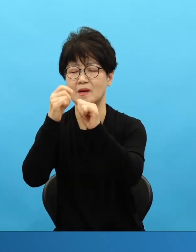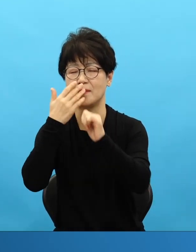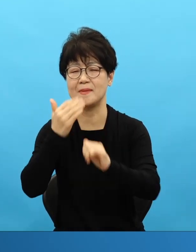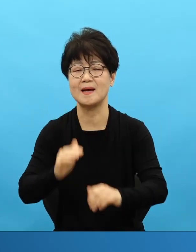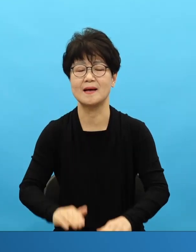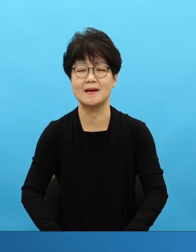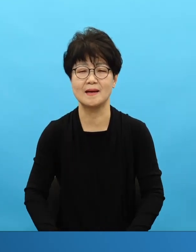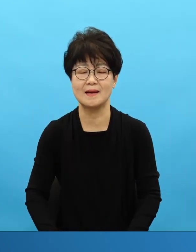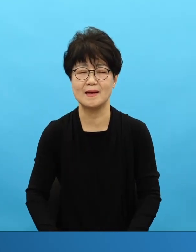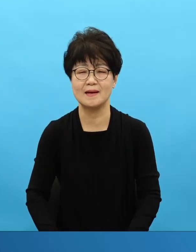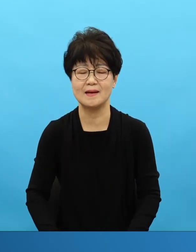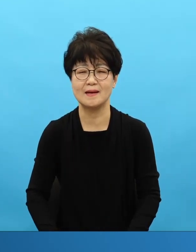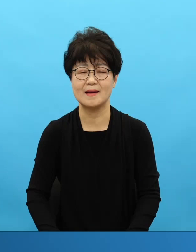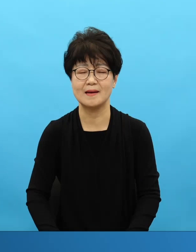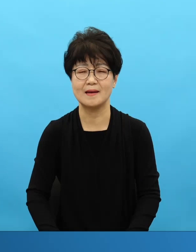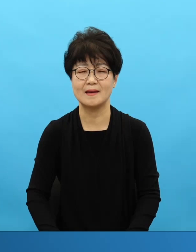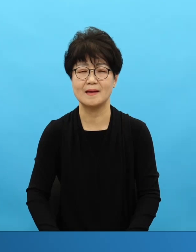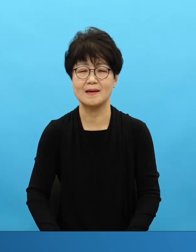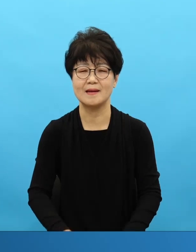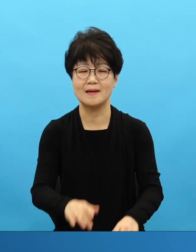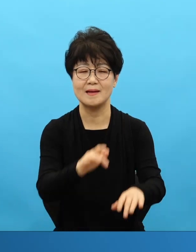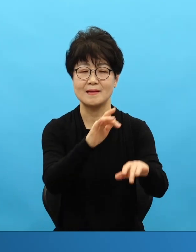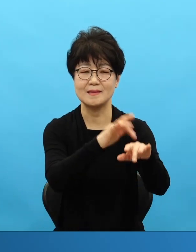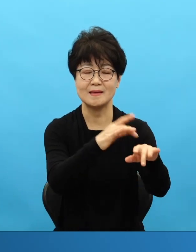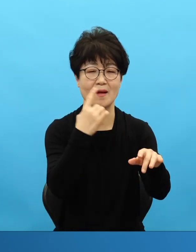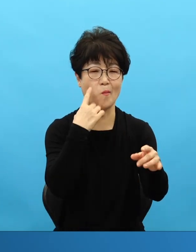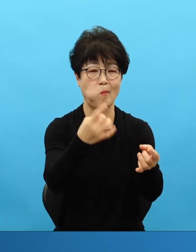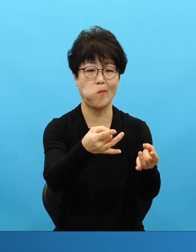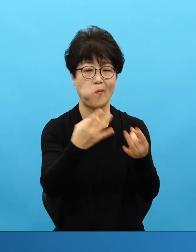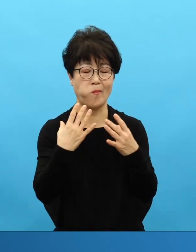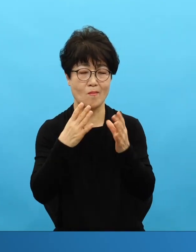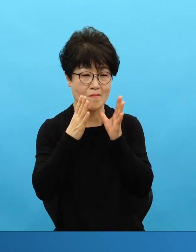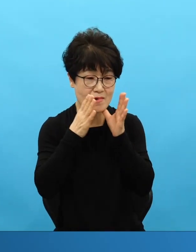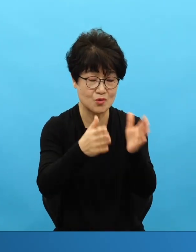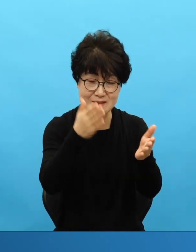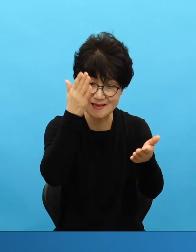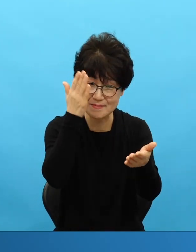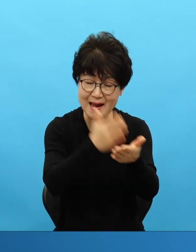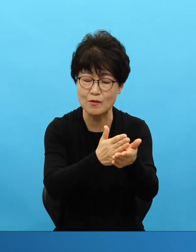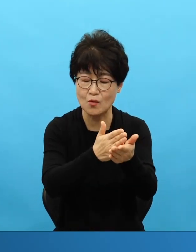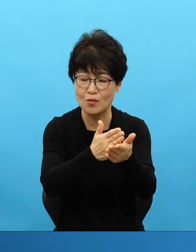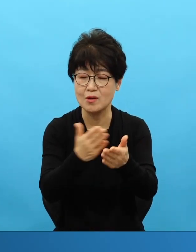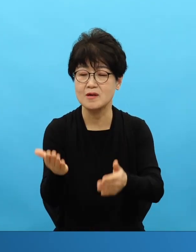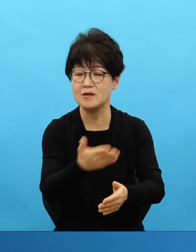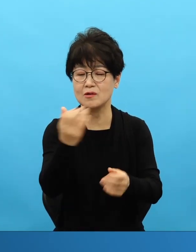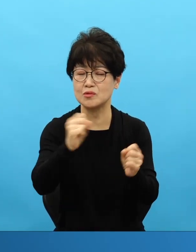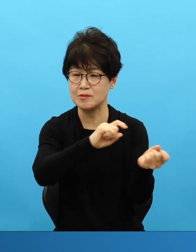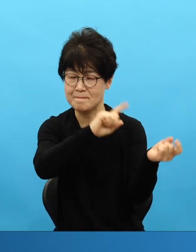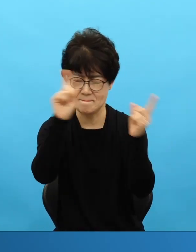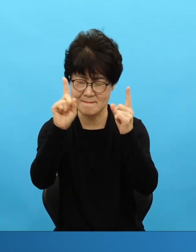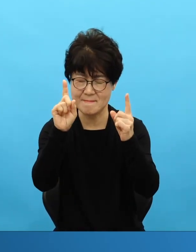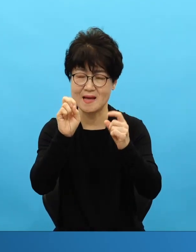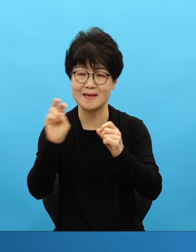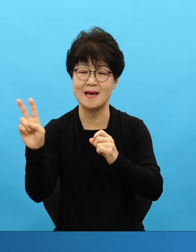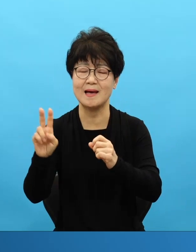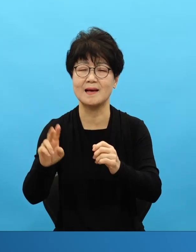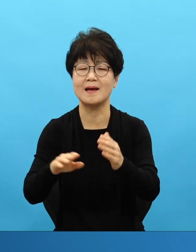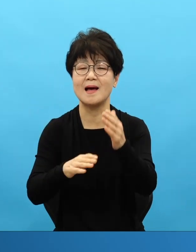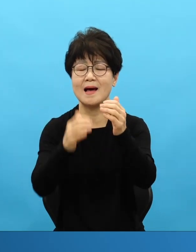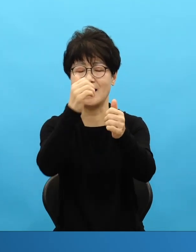사단의 말 듣지 말고 여러분이 응답 받아야 가문도 살릴 수 있어요. Don't listen to the words of 그렇죠? Satan. You must come alive to save your